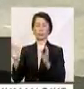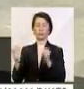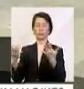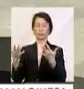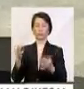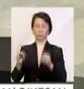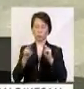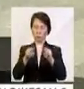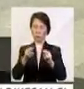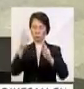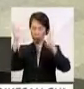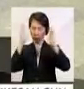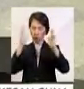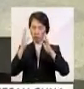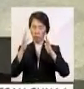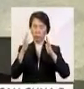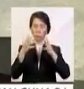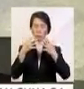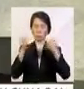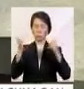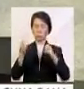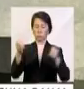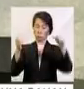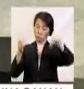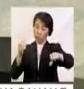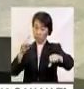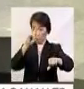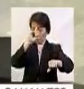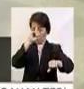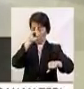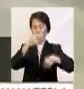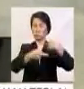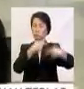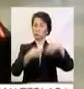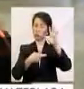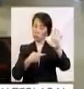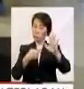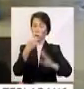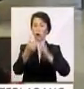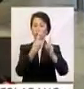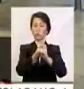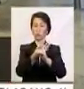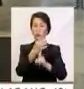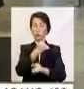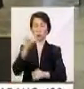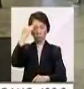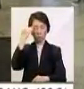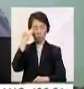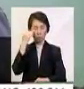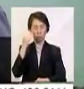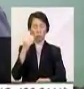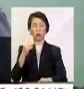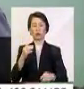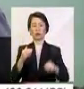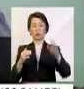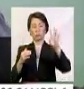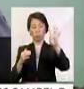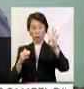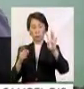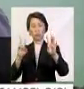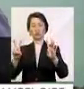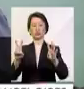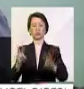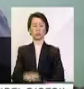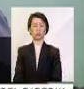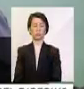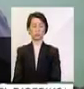dilihat ketika Malaysia Tigers menumpaskan India yang menduduki ranking kelima dunia dan Korea Selatan 4-2. I think the other young